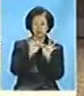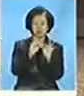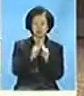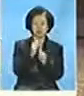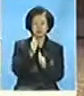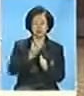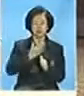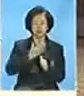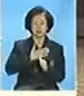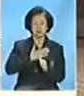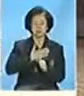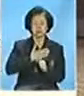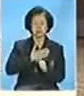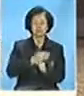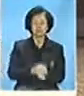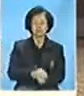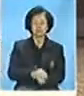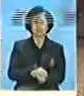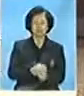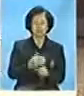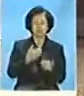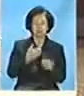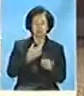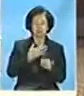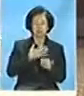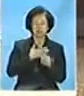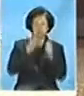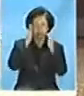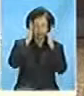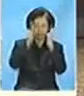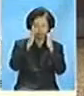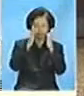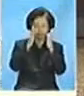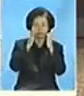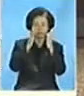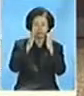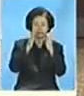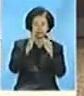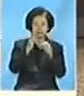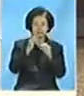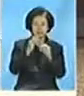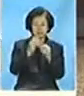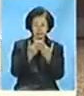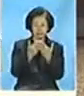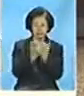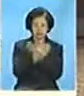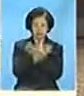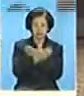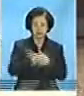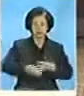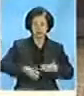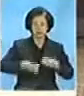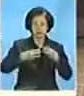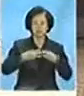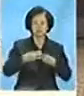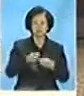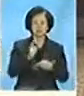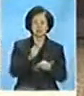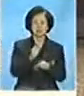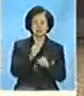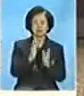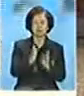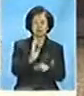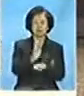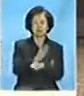ผมผมมีความตั้งใจว่าผมจะเปลี่ยนชีวิตของผมจากการเป็นนักธุรกิจ